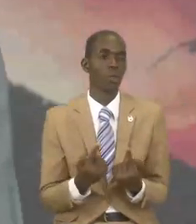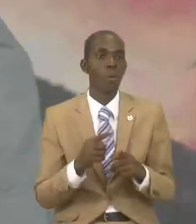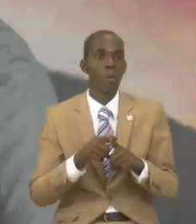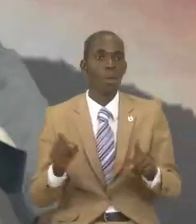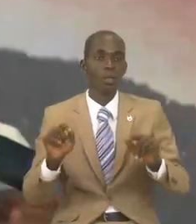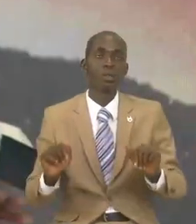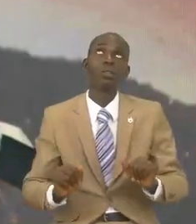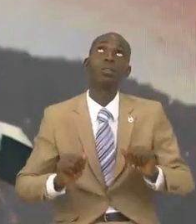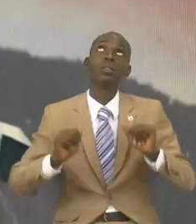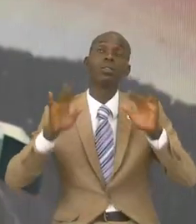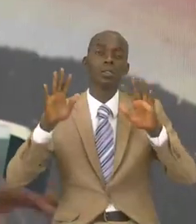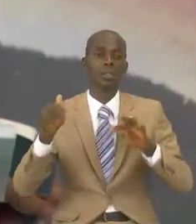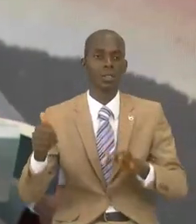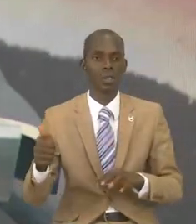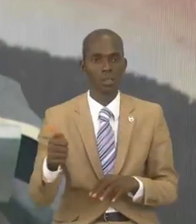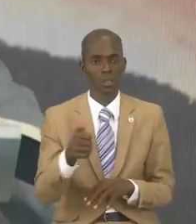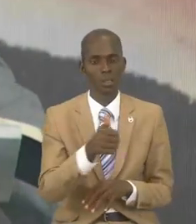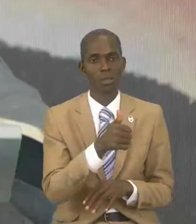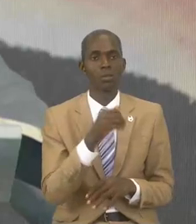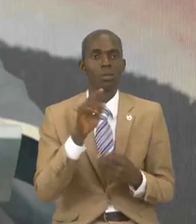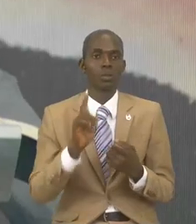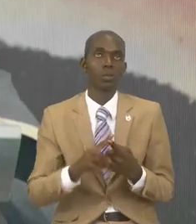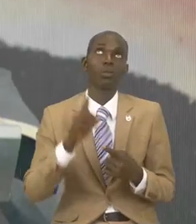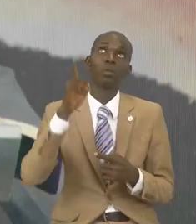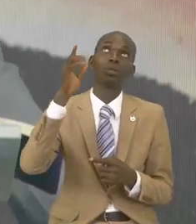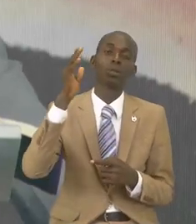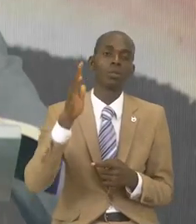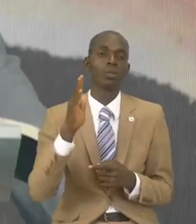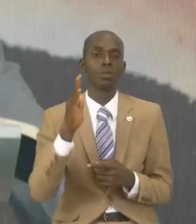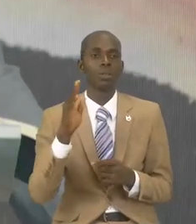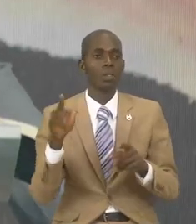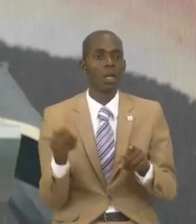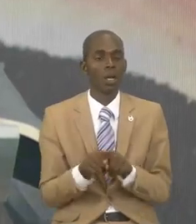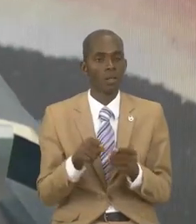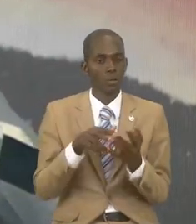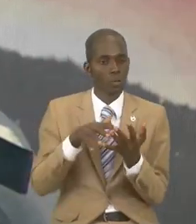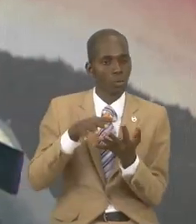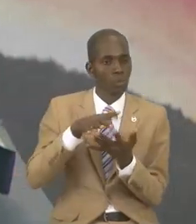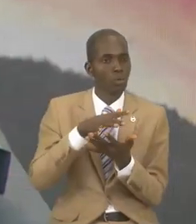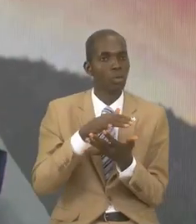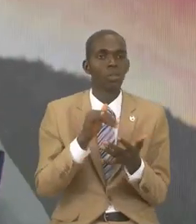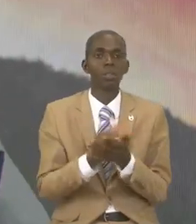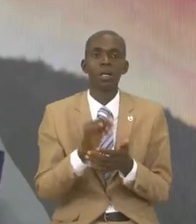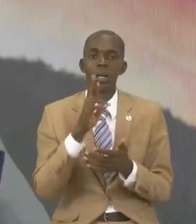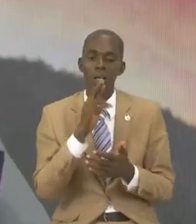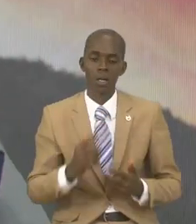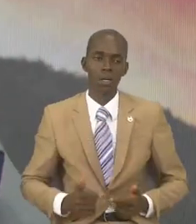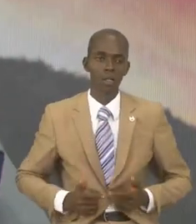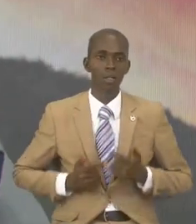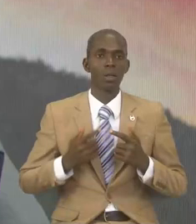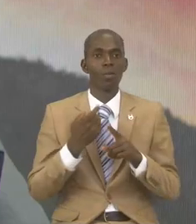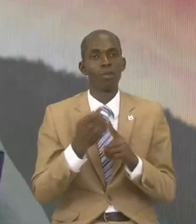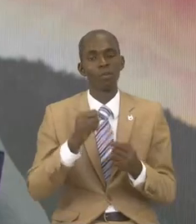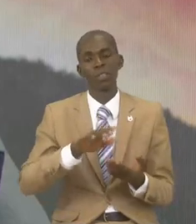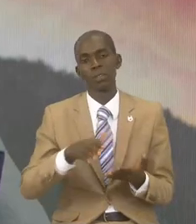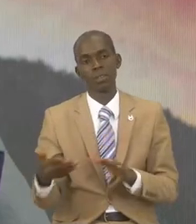Mais donnez-vous vous-même à Dieu, comme étant vivant de mort que vous